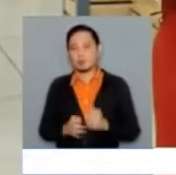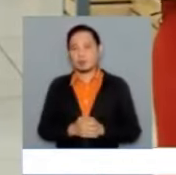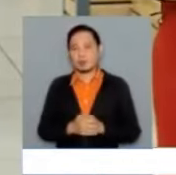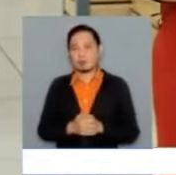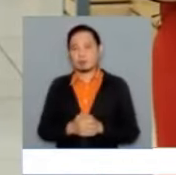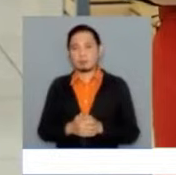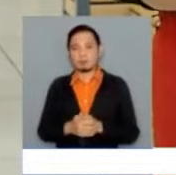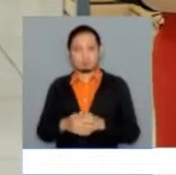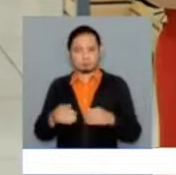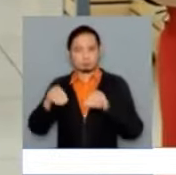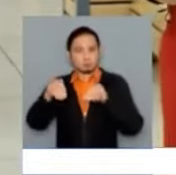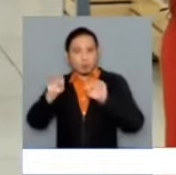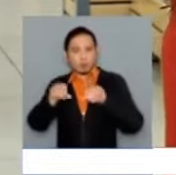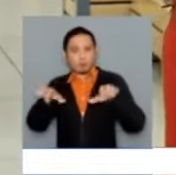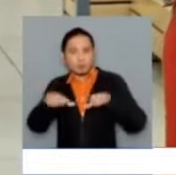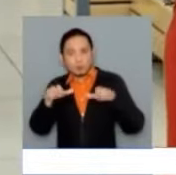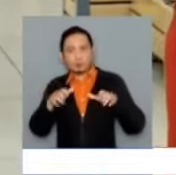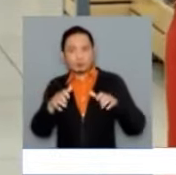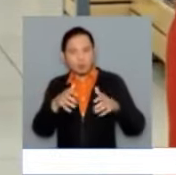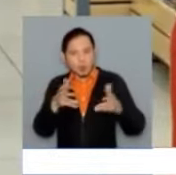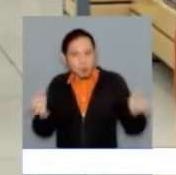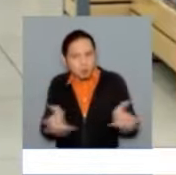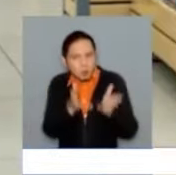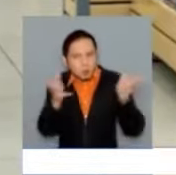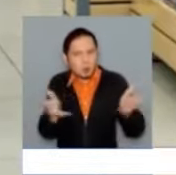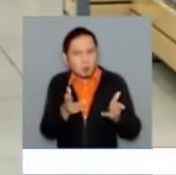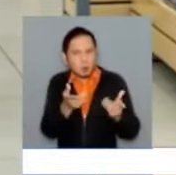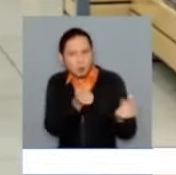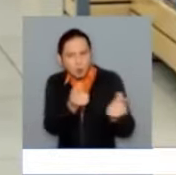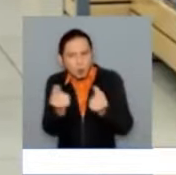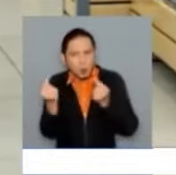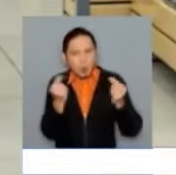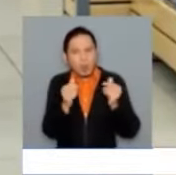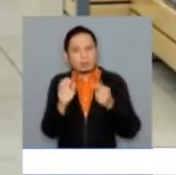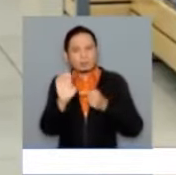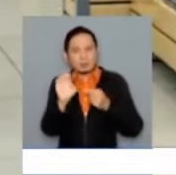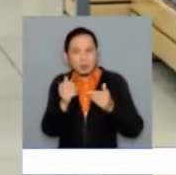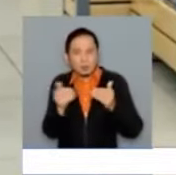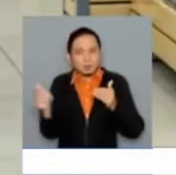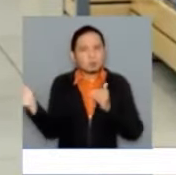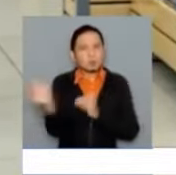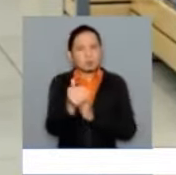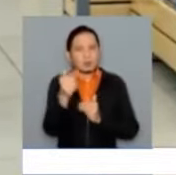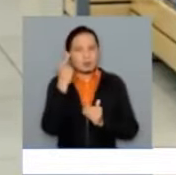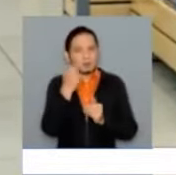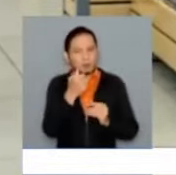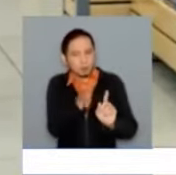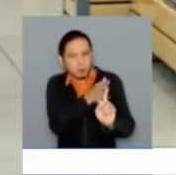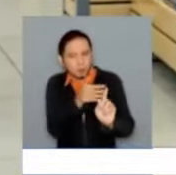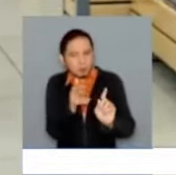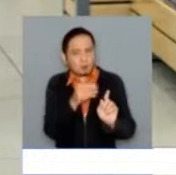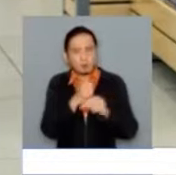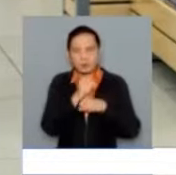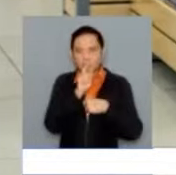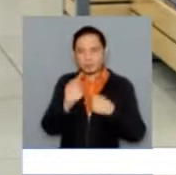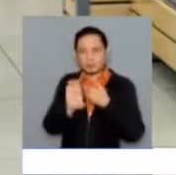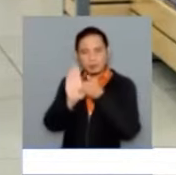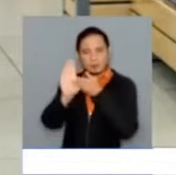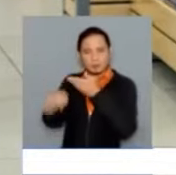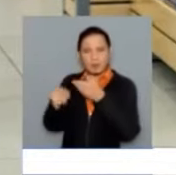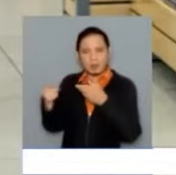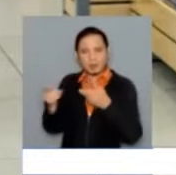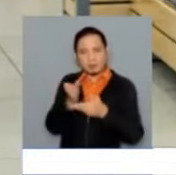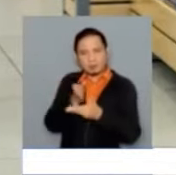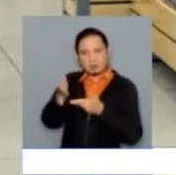na paligayahin ang customer dahil na-appreciate namin yan at babalik-balikan namin kayo. Pero kung ang pinag-uusapan natin